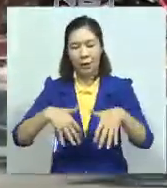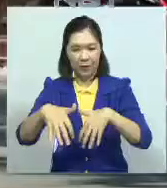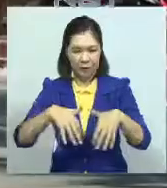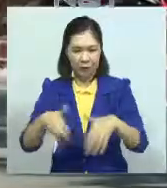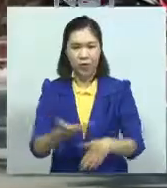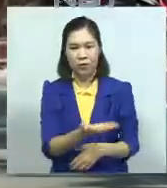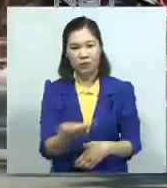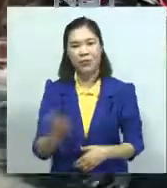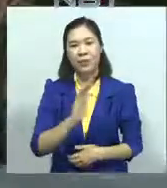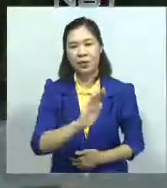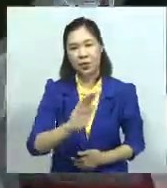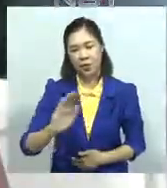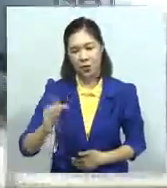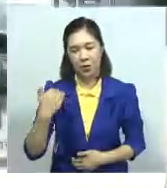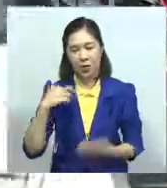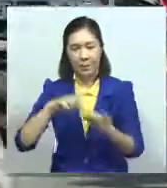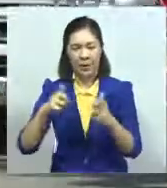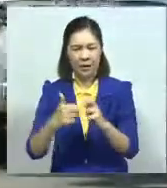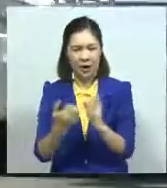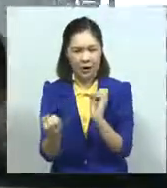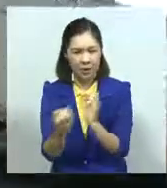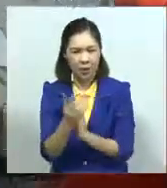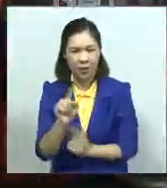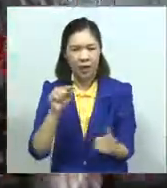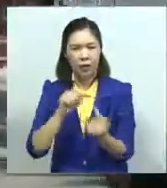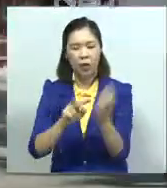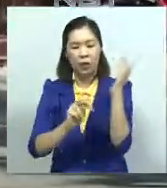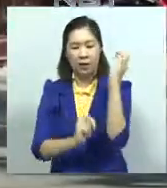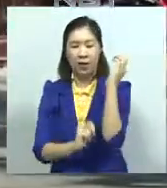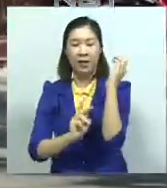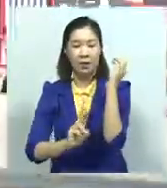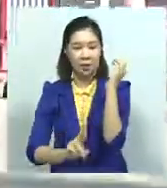สำหรับพื้นที่ที่พบปัญหามากที่สุดก็คือจังหวัดนราธิวาส